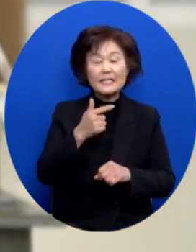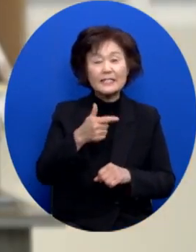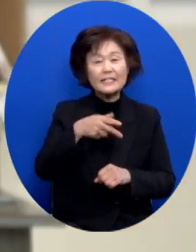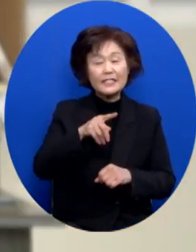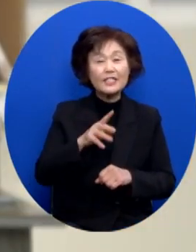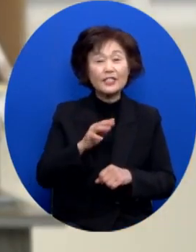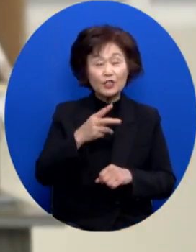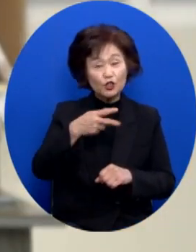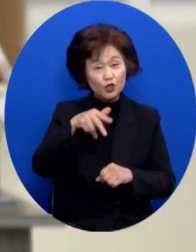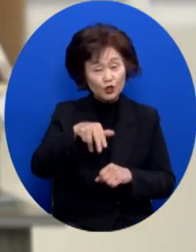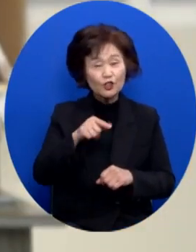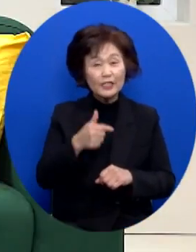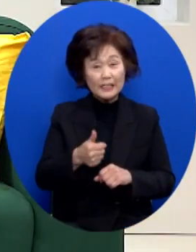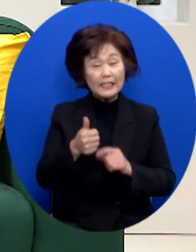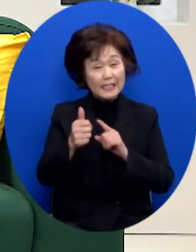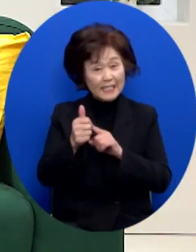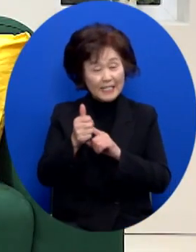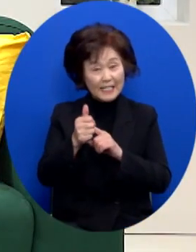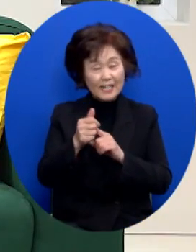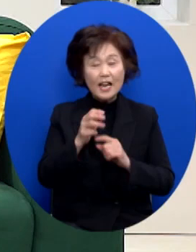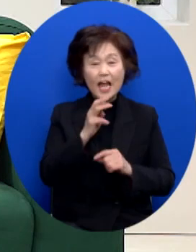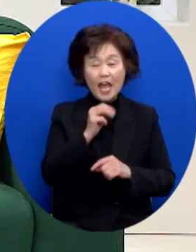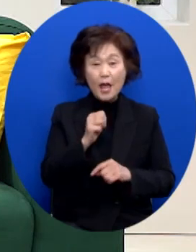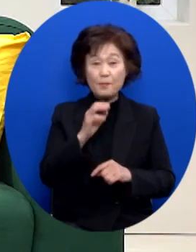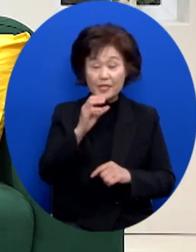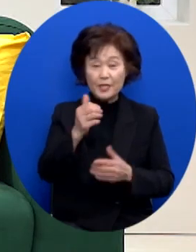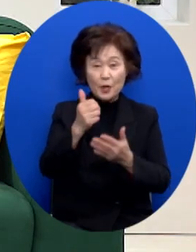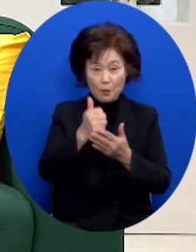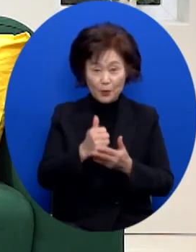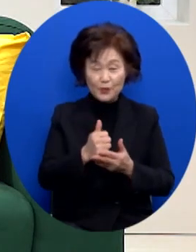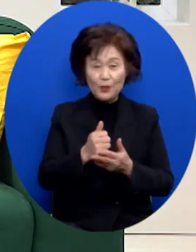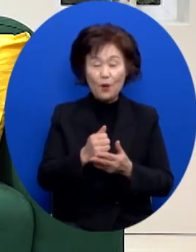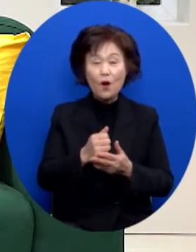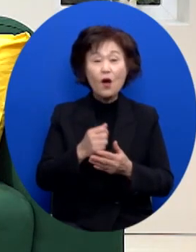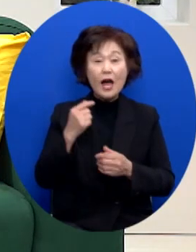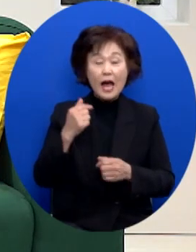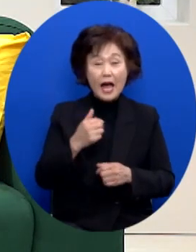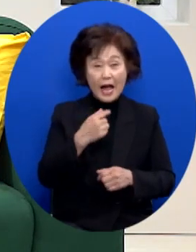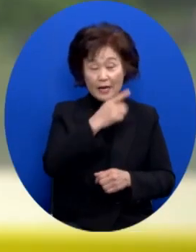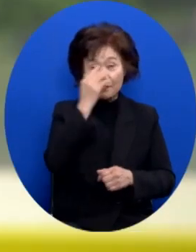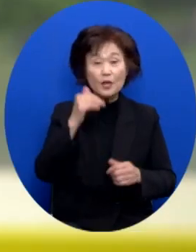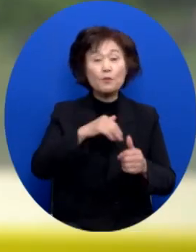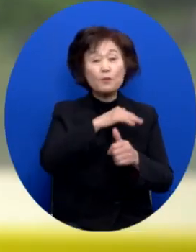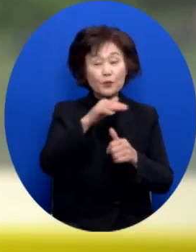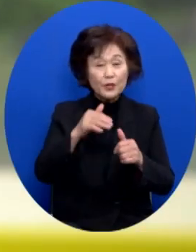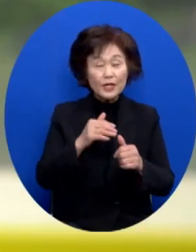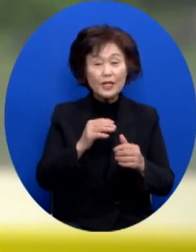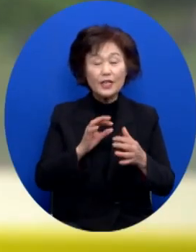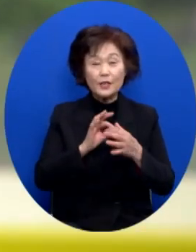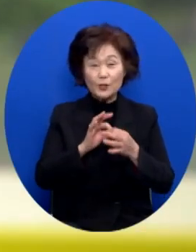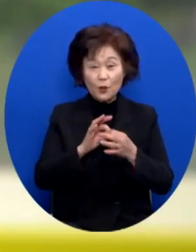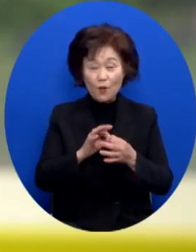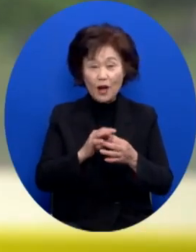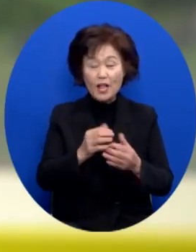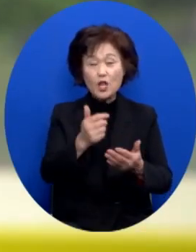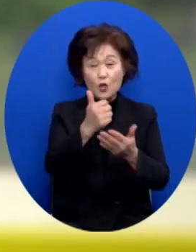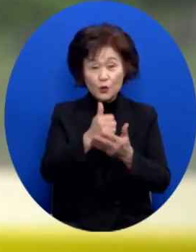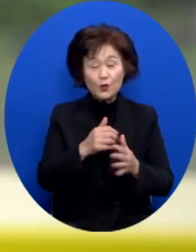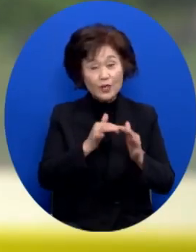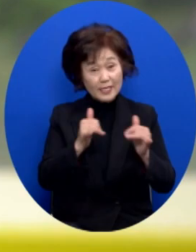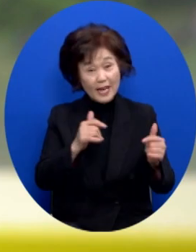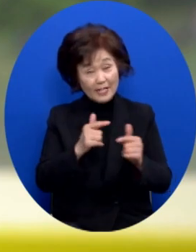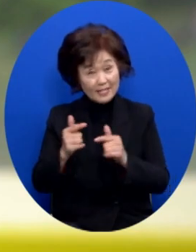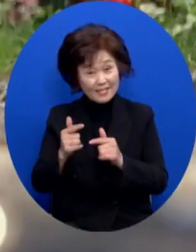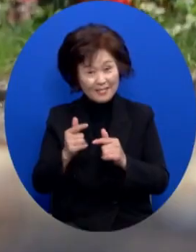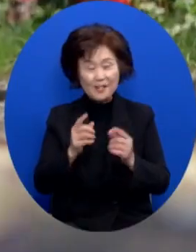새 MC로 선보였습니다. 아름다운 세트장의 분위기와 어우러진 출연자들의 간증은 설 연휴 기간에도 만나볼